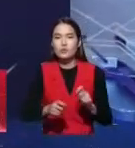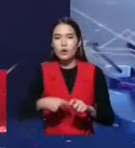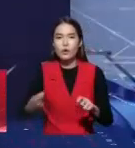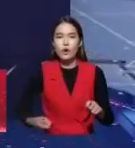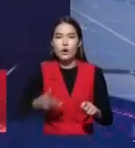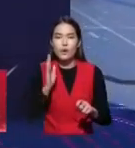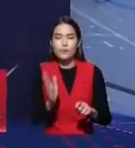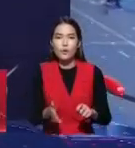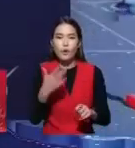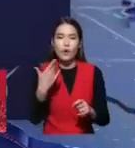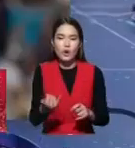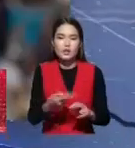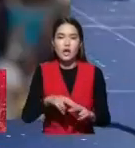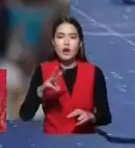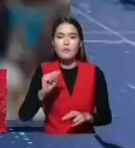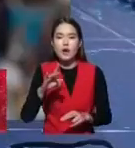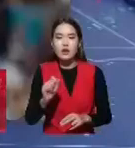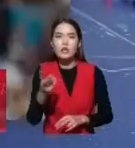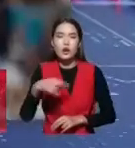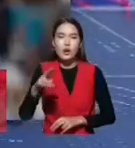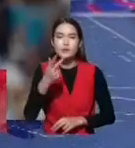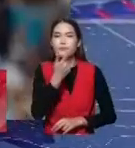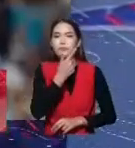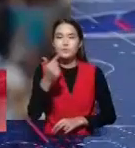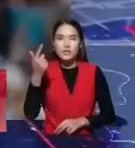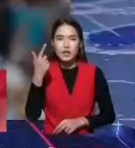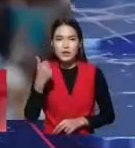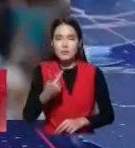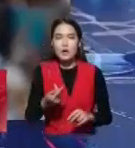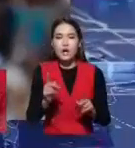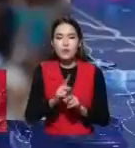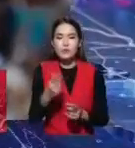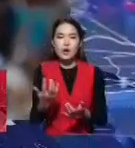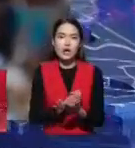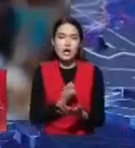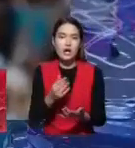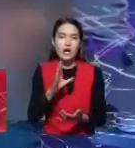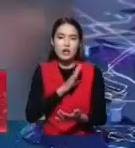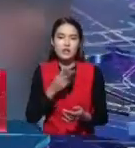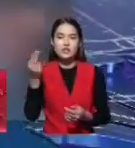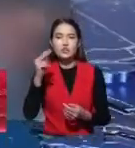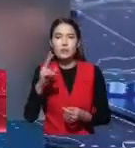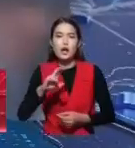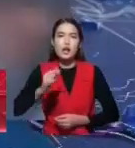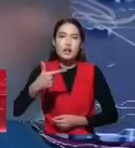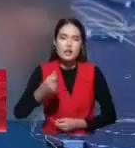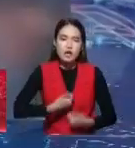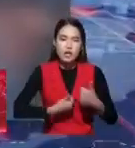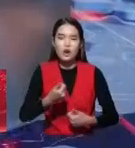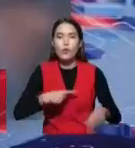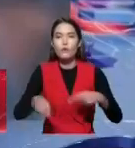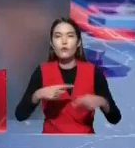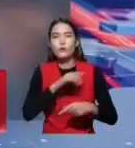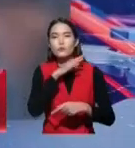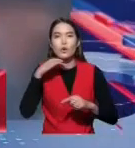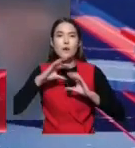Маманның жетекшілігімен Мадридтік клуб Испания чемпионы атанды. Елдің суперкубогын, Чемпиондар Лигасын сондай-ақ футболдан клубтық